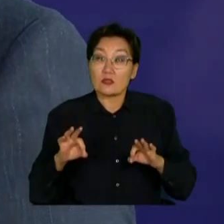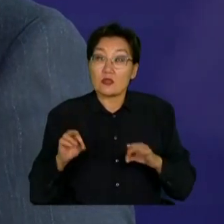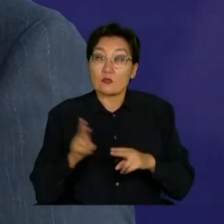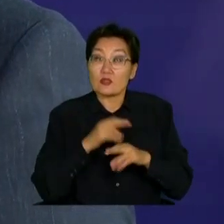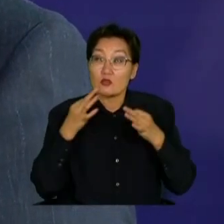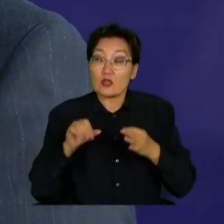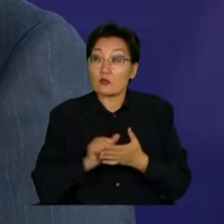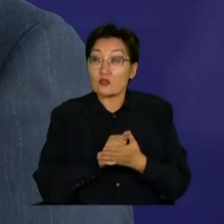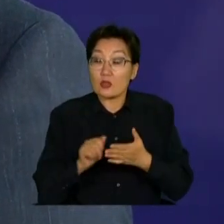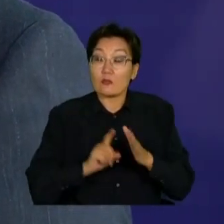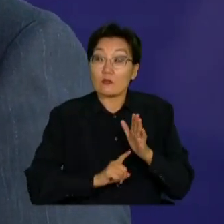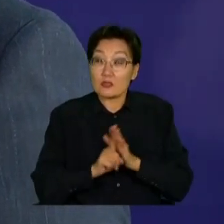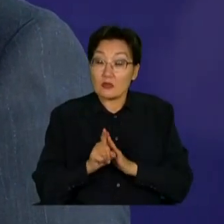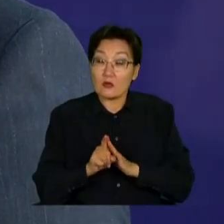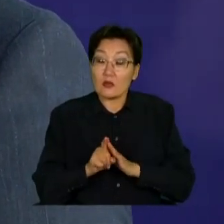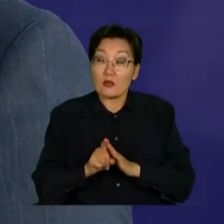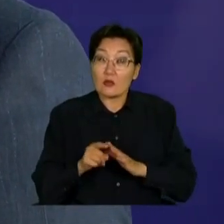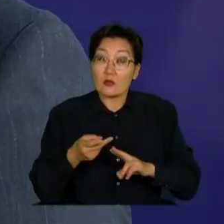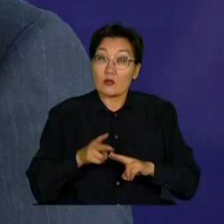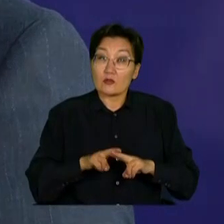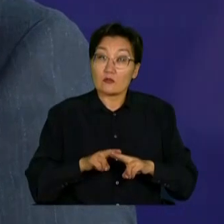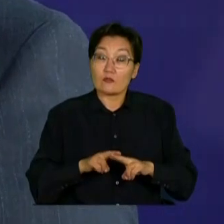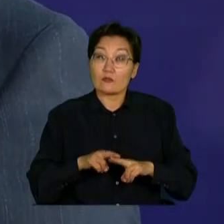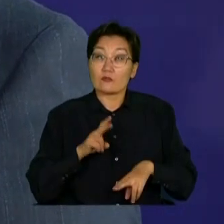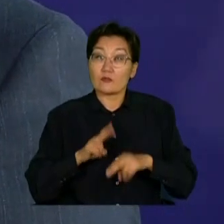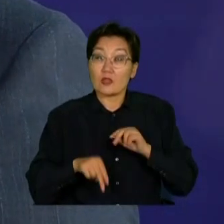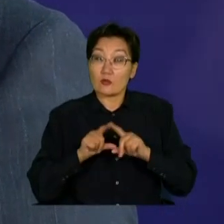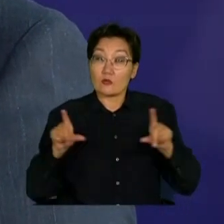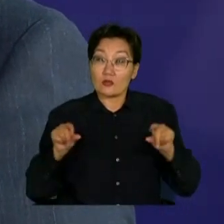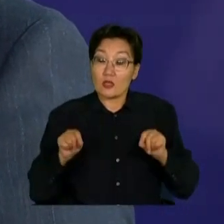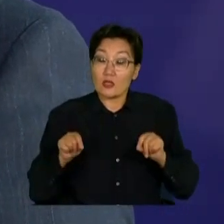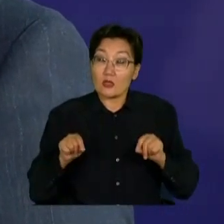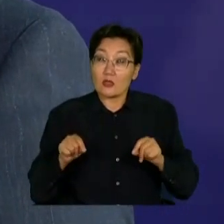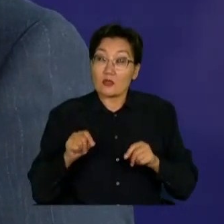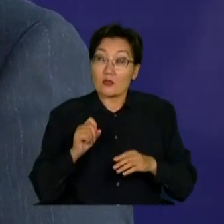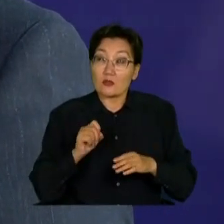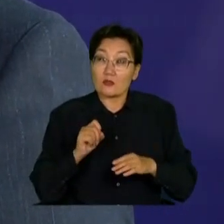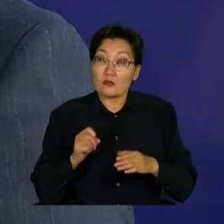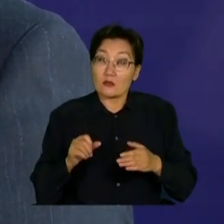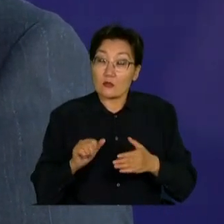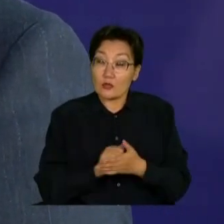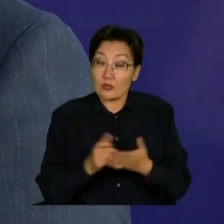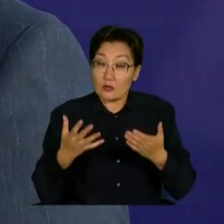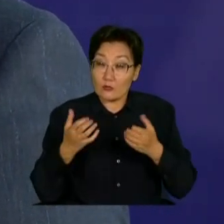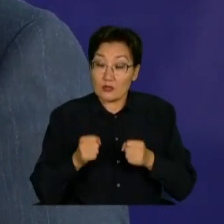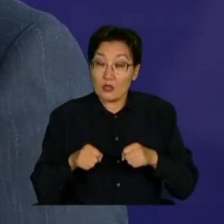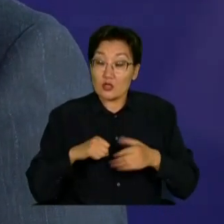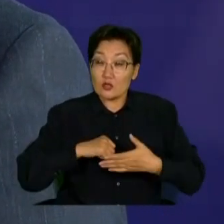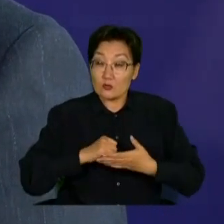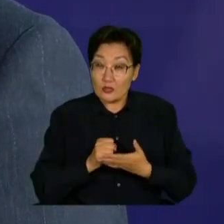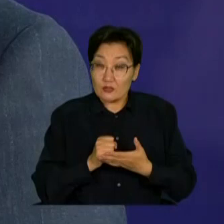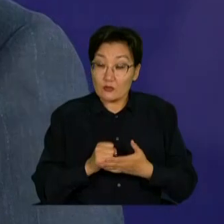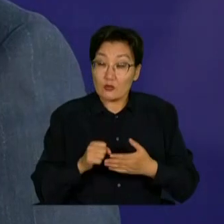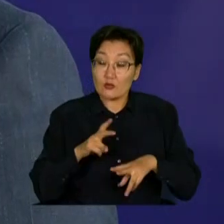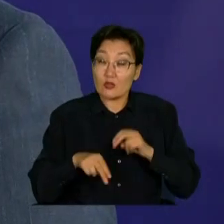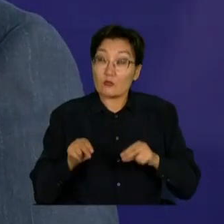кетеді. Ол дегеніміз біздің сәулет жабдықтау тапсырмасын алу керек, жобаны бекіту керек, кейін Алматы қаласы қала құрылыс бақылау басқармасына құрылыс